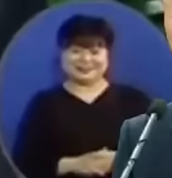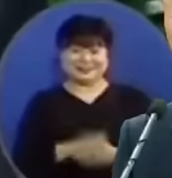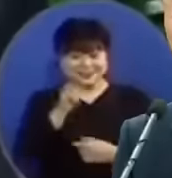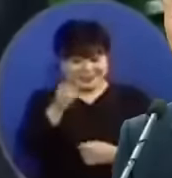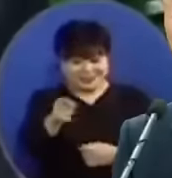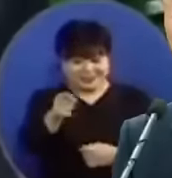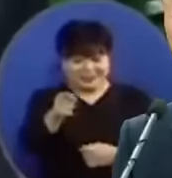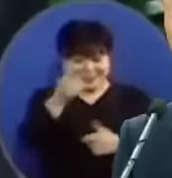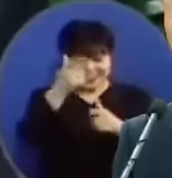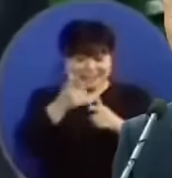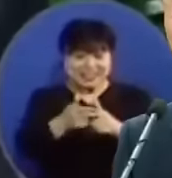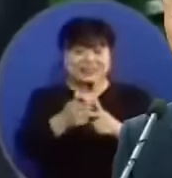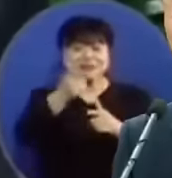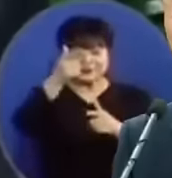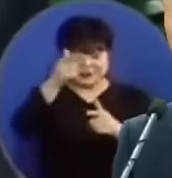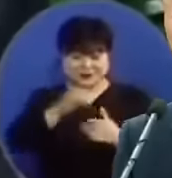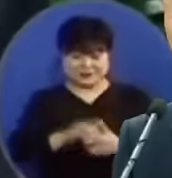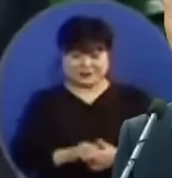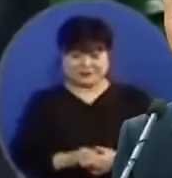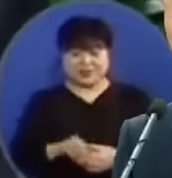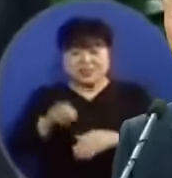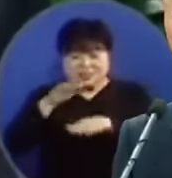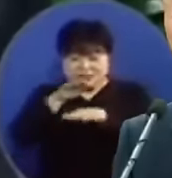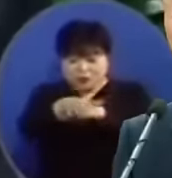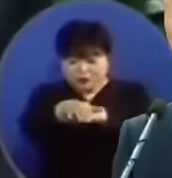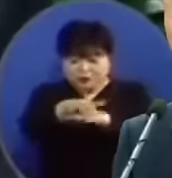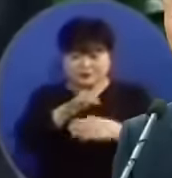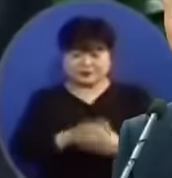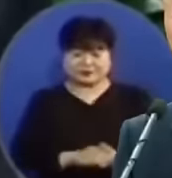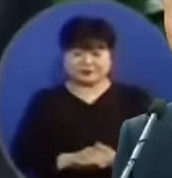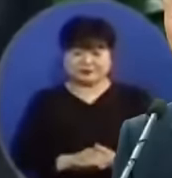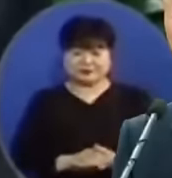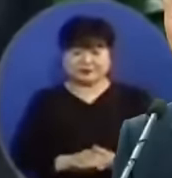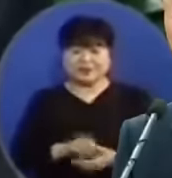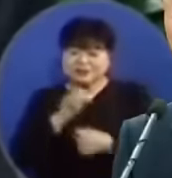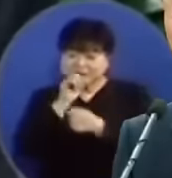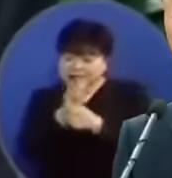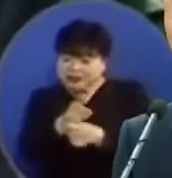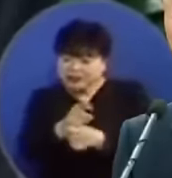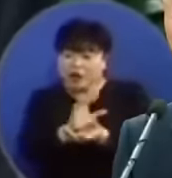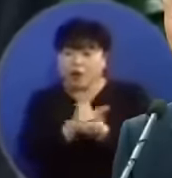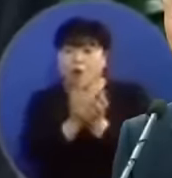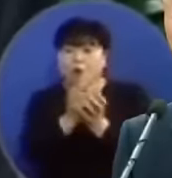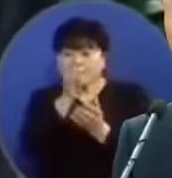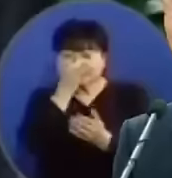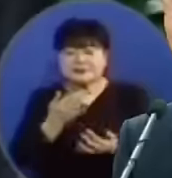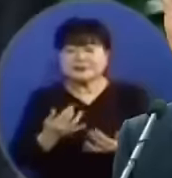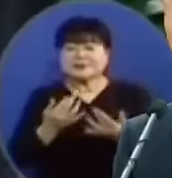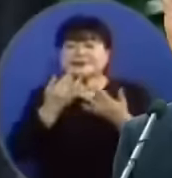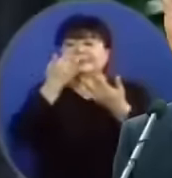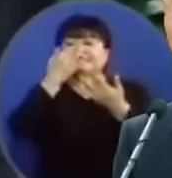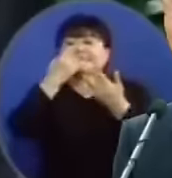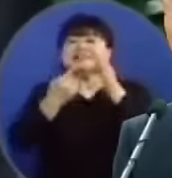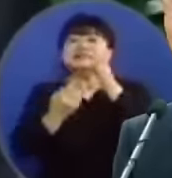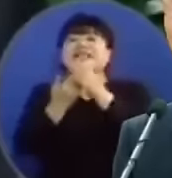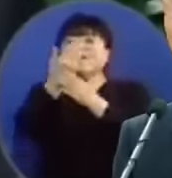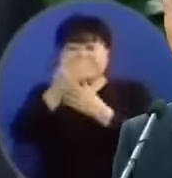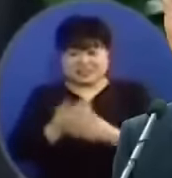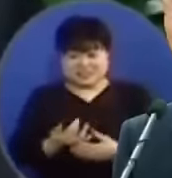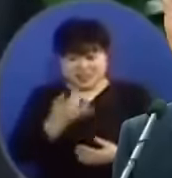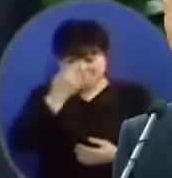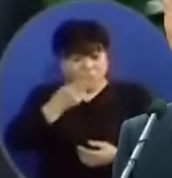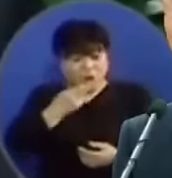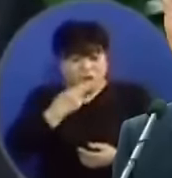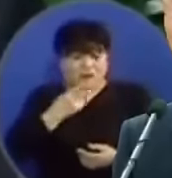그것이 예수 그리스도의 속성인 것입니다. 성품인 것입니다. 꽃을 가지고 있으면 향기가 나야 되는 것입니다. 향기가 안